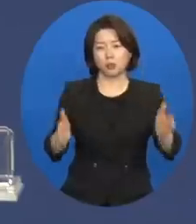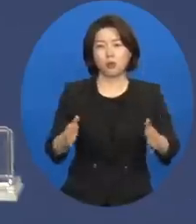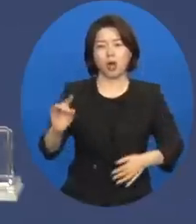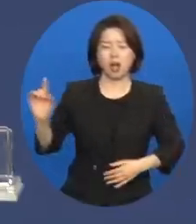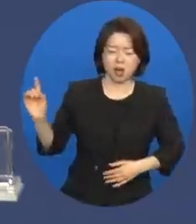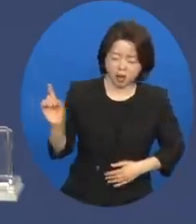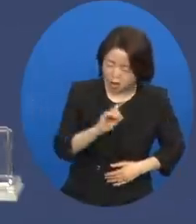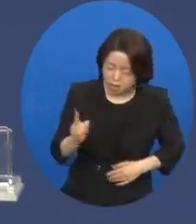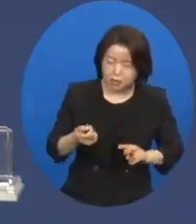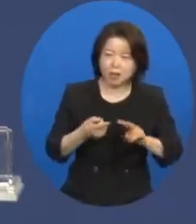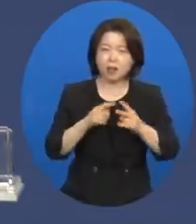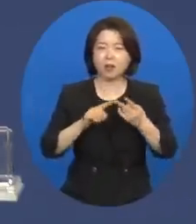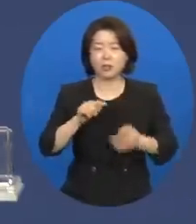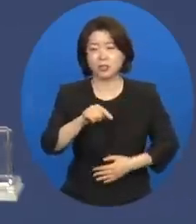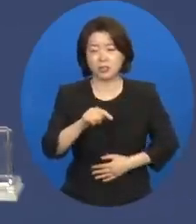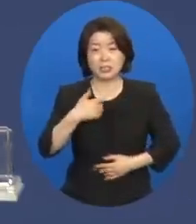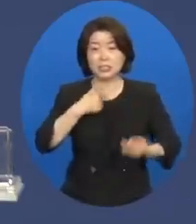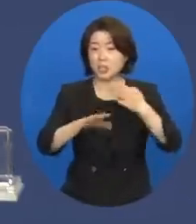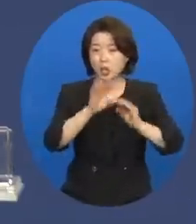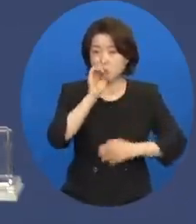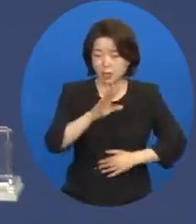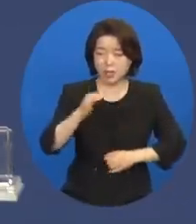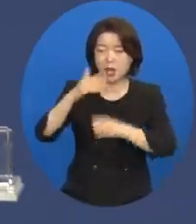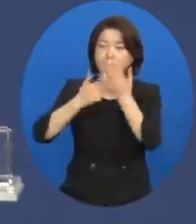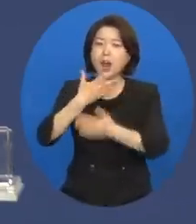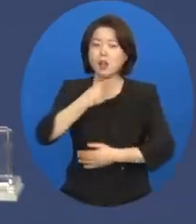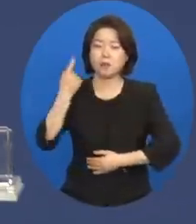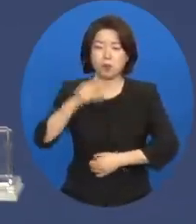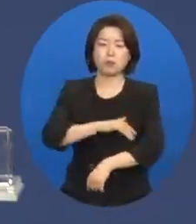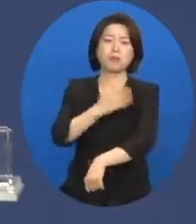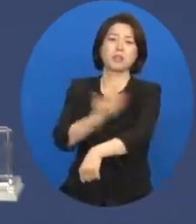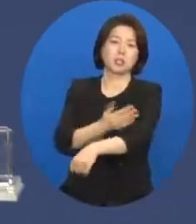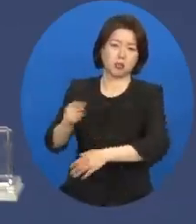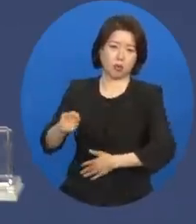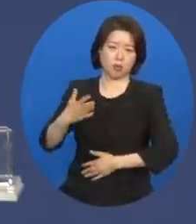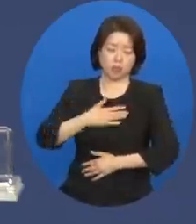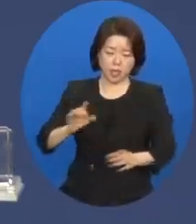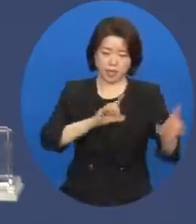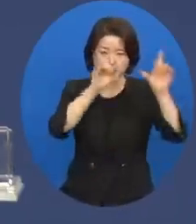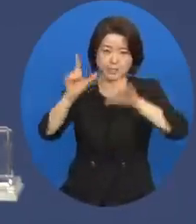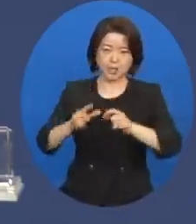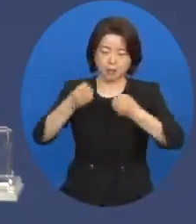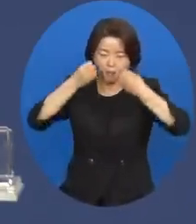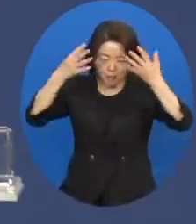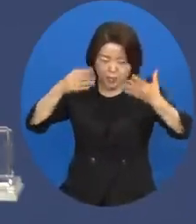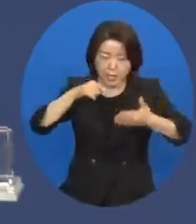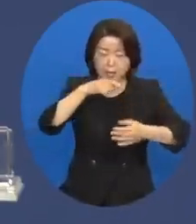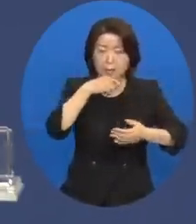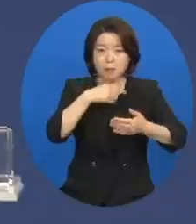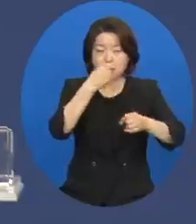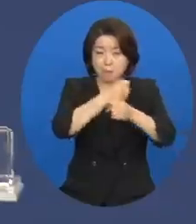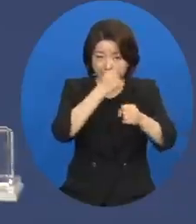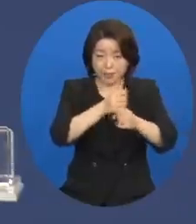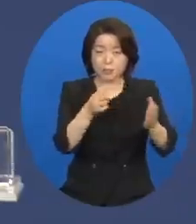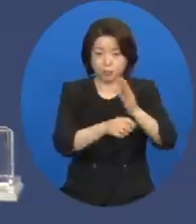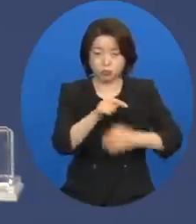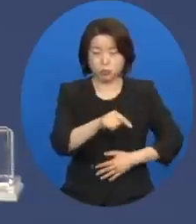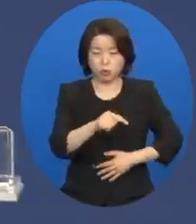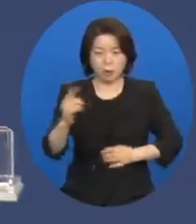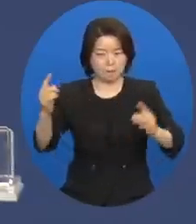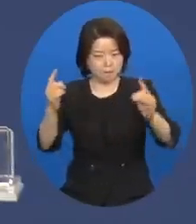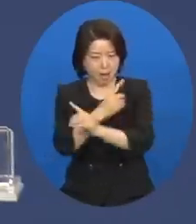어떤 것으로도 경험할 수 없는 하나님의 복음의 능력이 우리의 삶을 새 피조물로 바꾸시는 그런